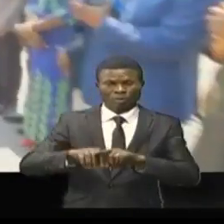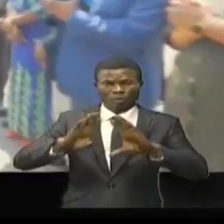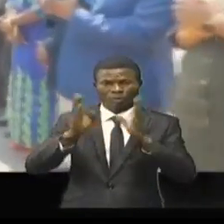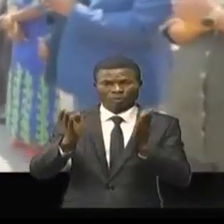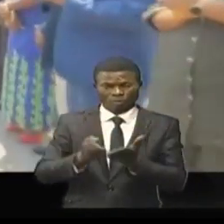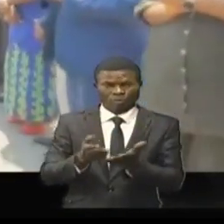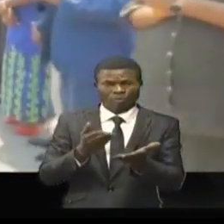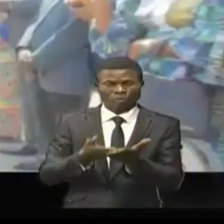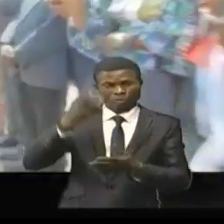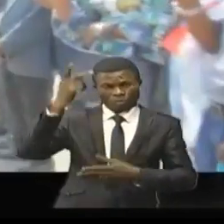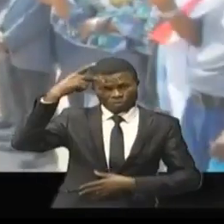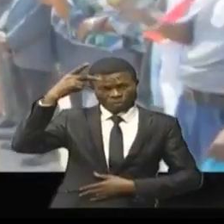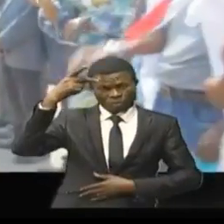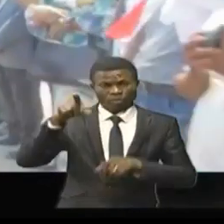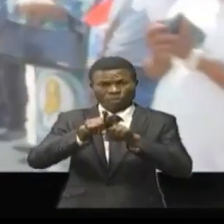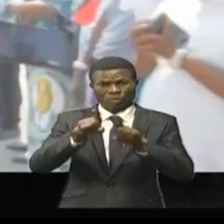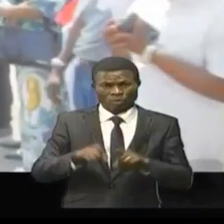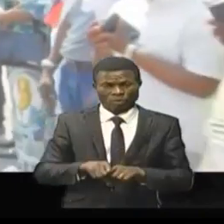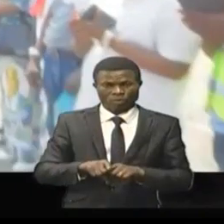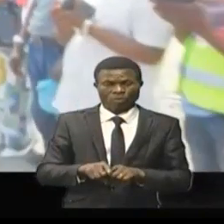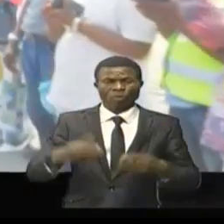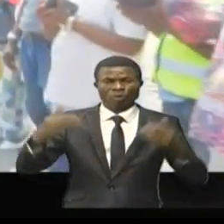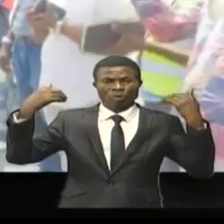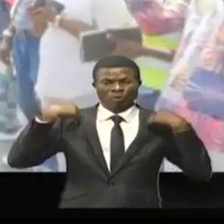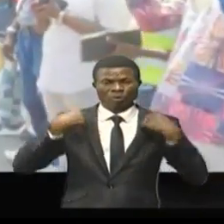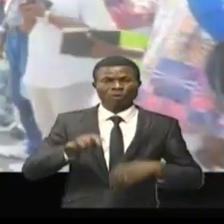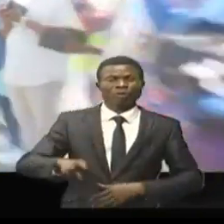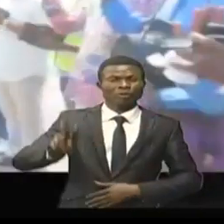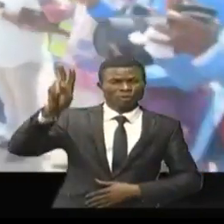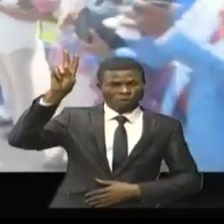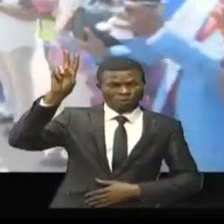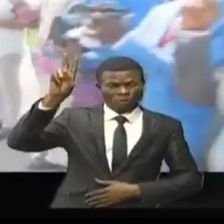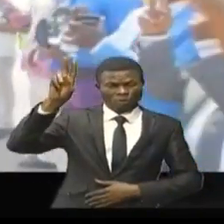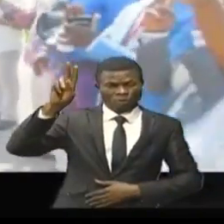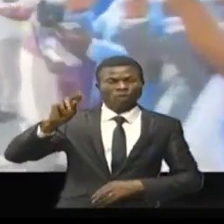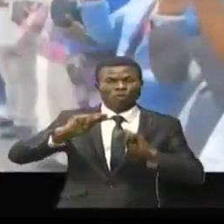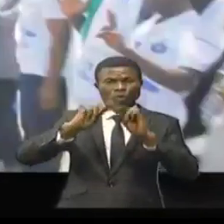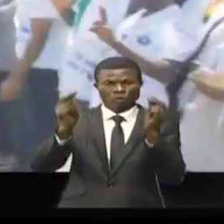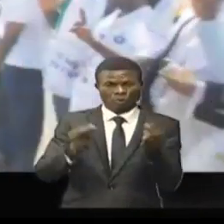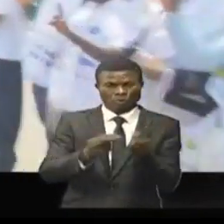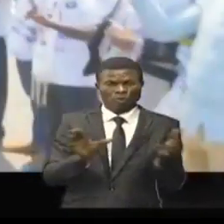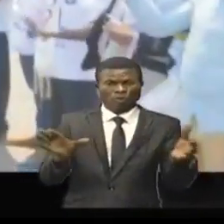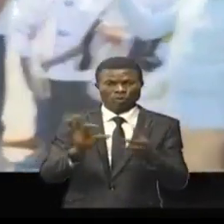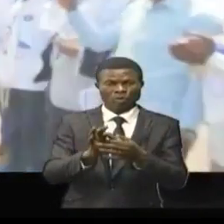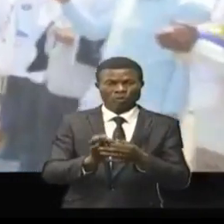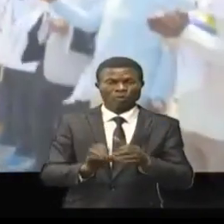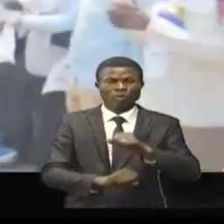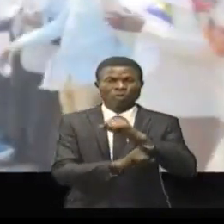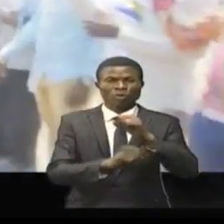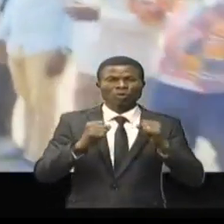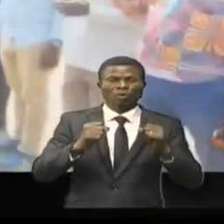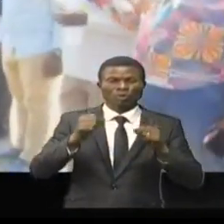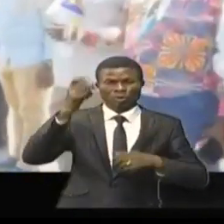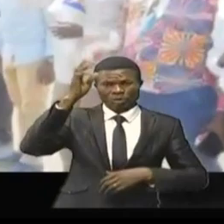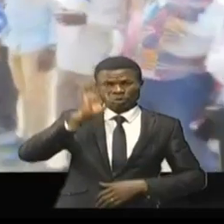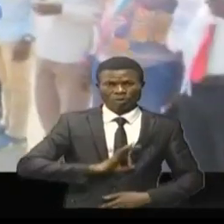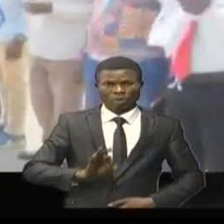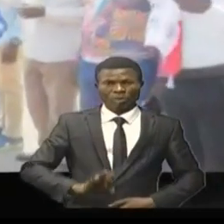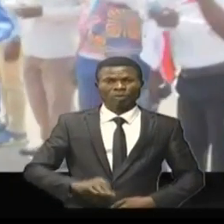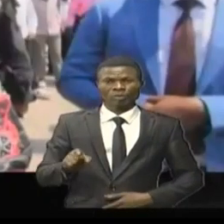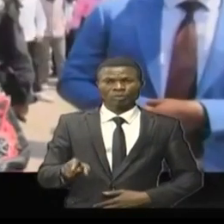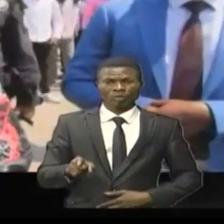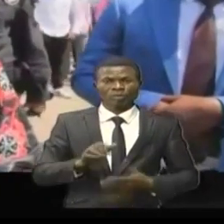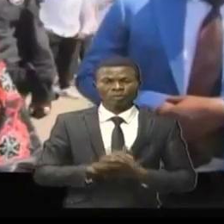cabinet politique, ainsi que quelques cadres de l'UDPS et de mouvements associatifs qui soutiennent le pouvoir de Félix Antoine Tshisekedi